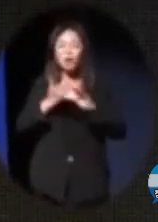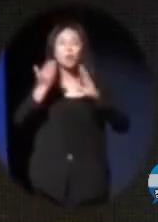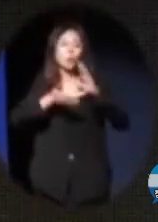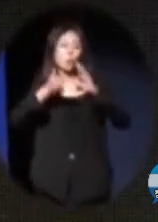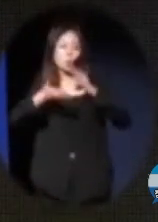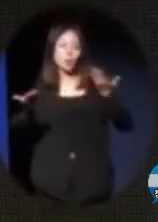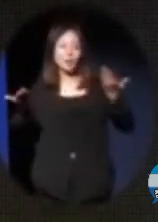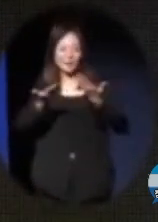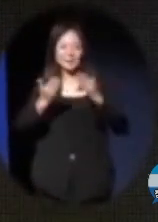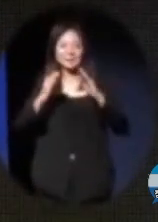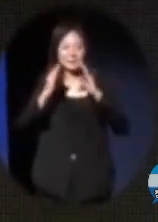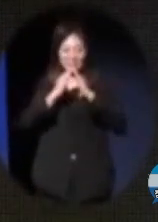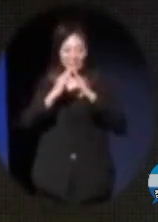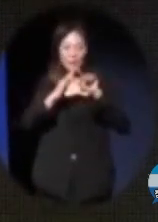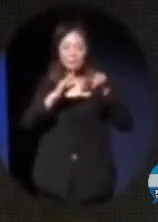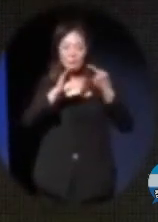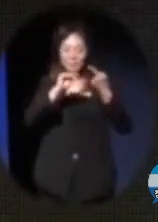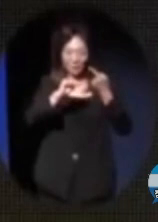공공임대주택 100만 호,